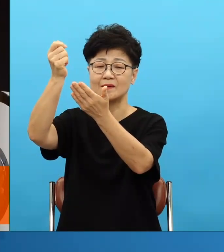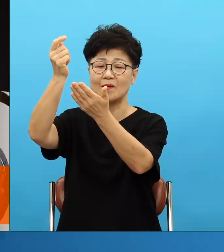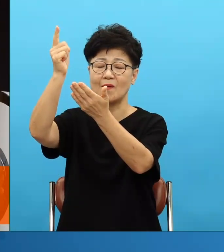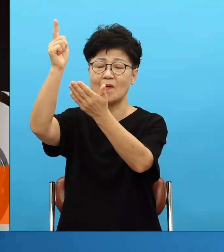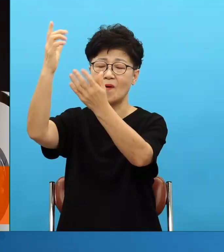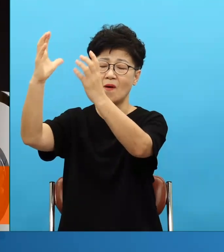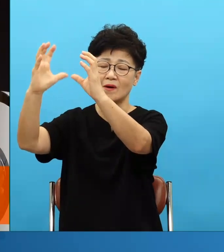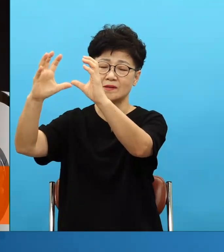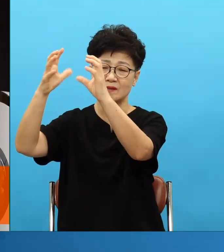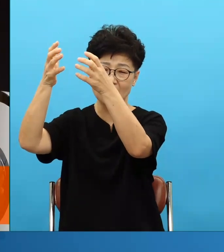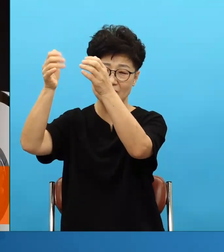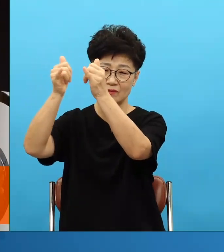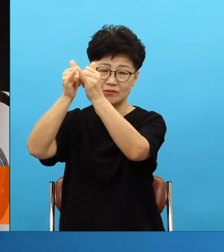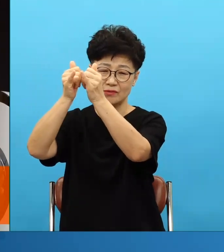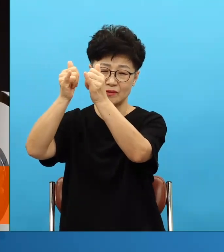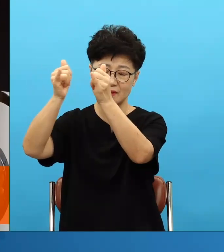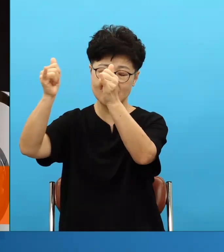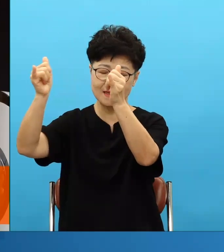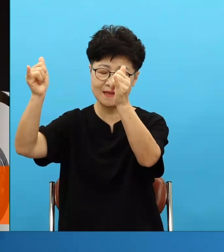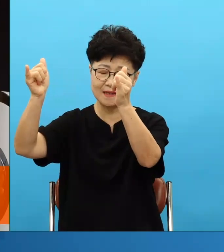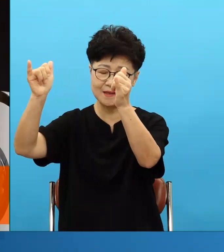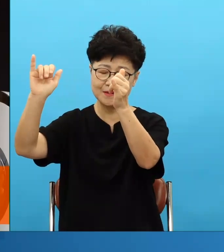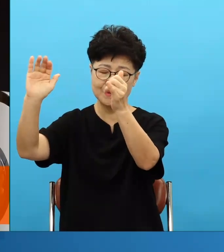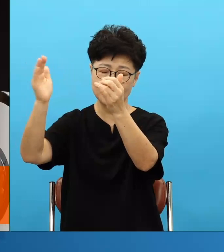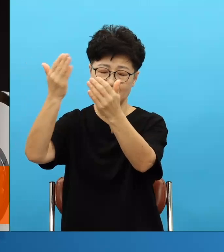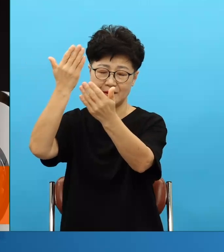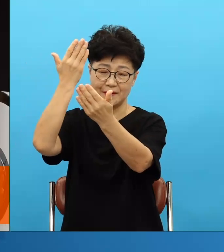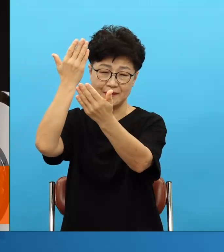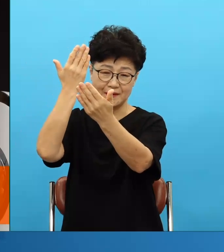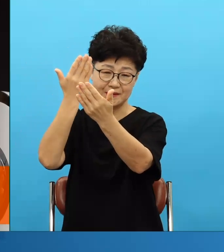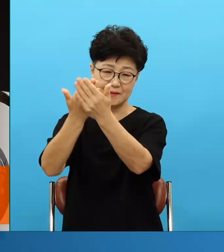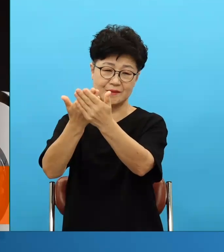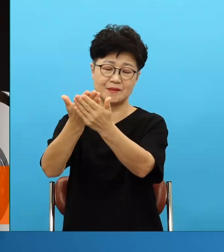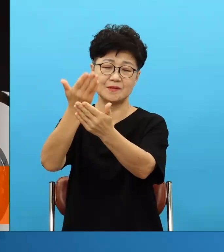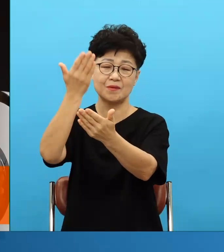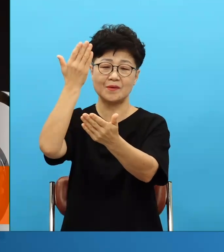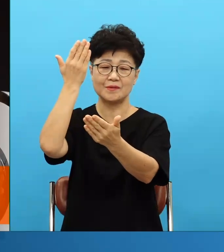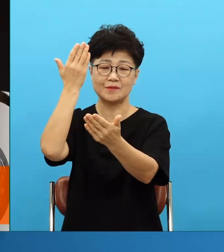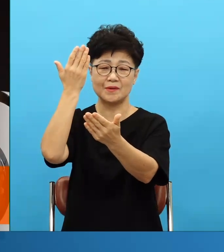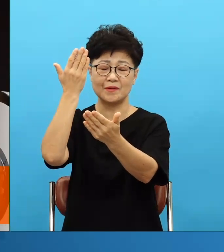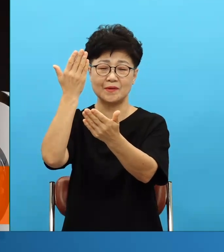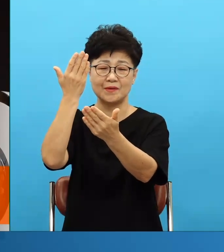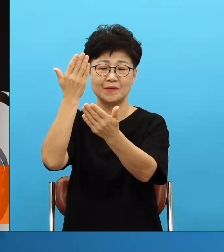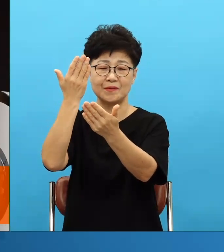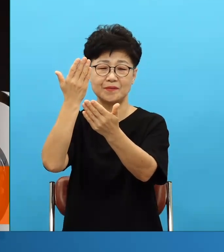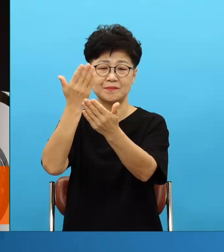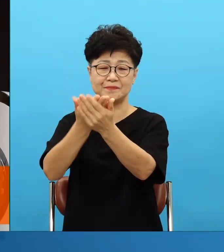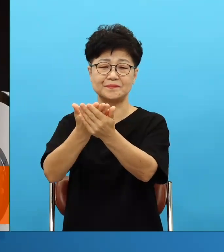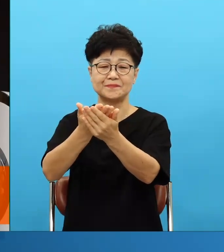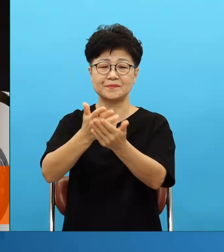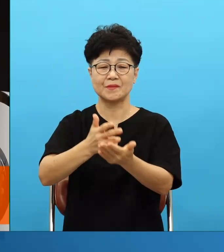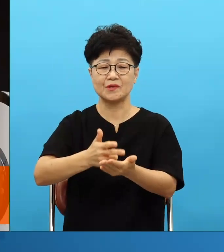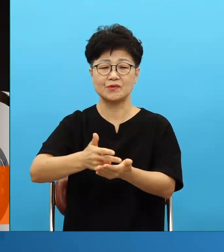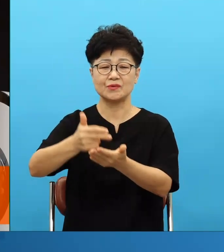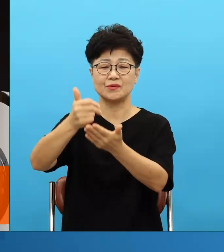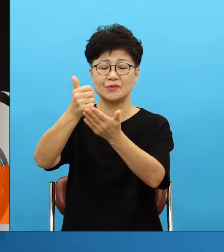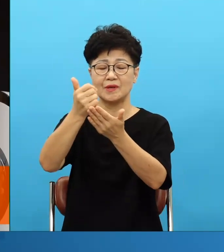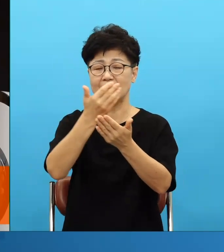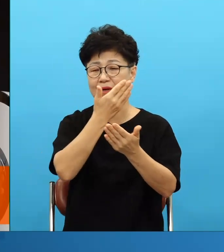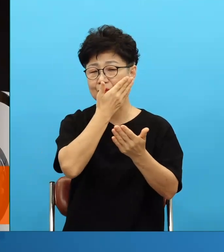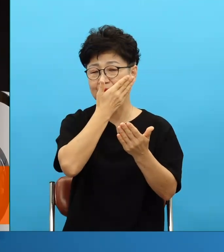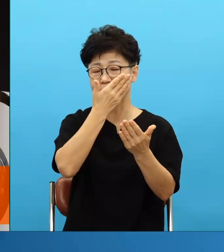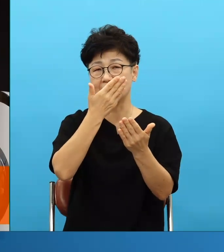받으시고 천국에 넣지. 주의 귀한 은혜,